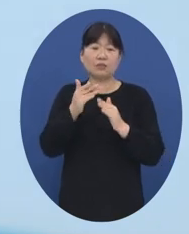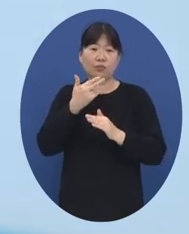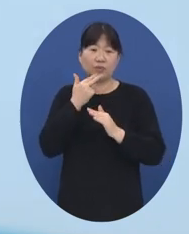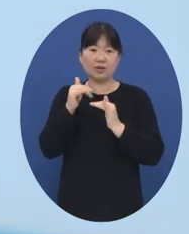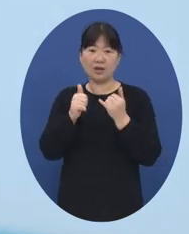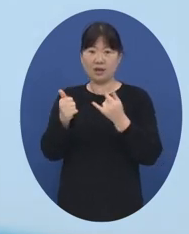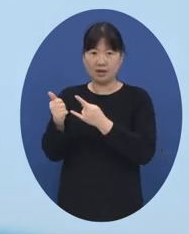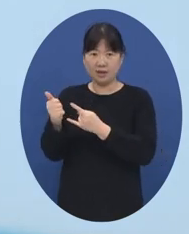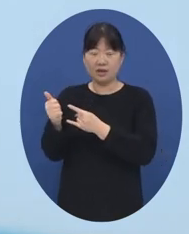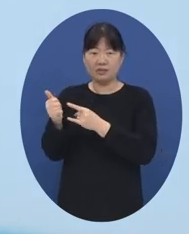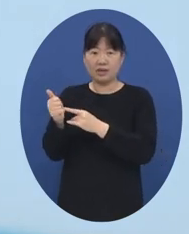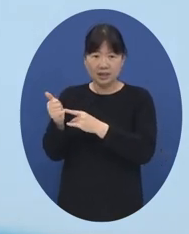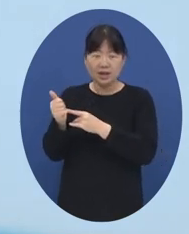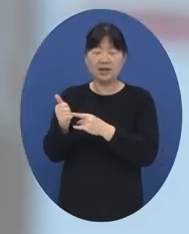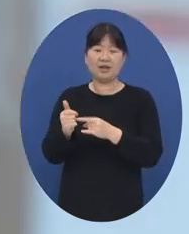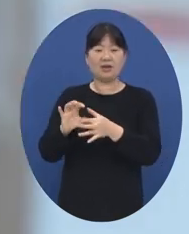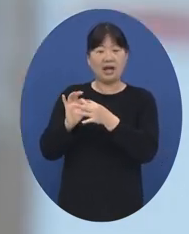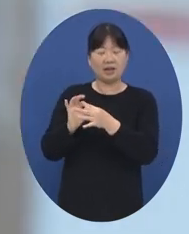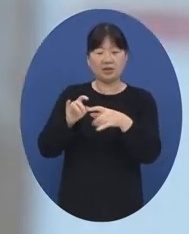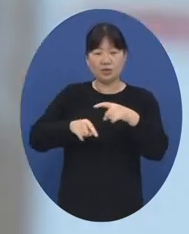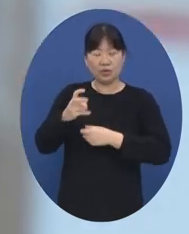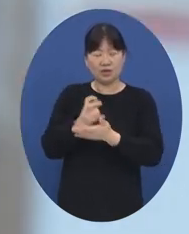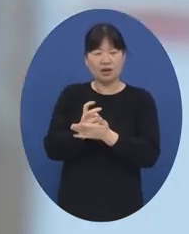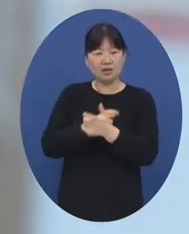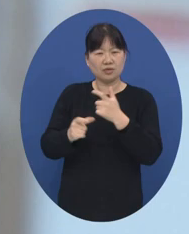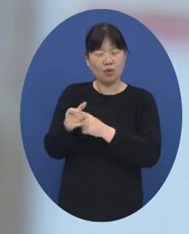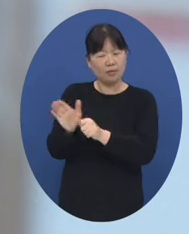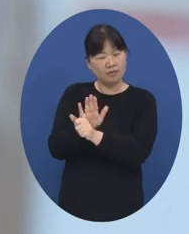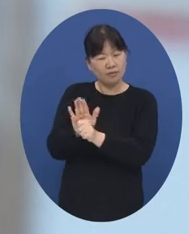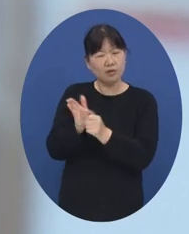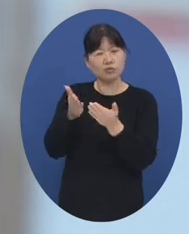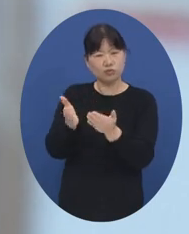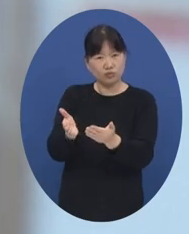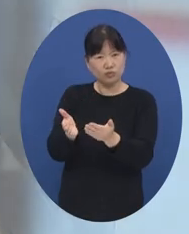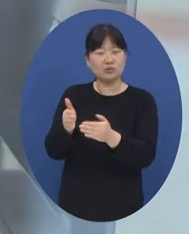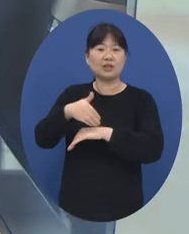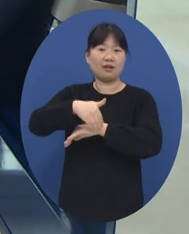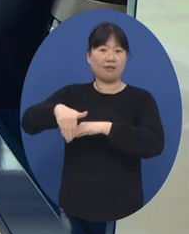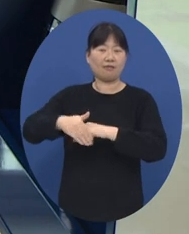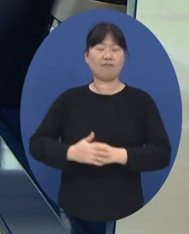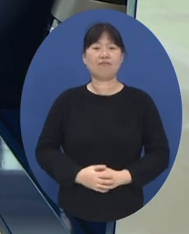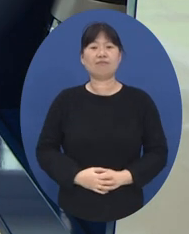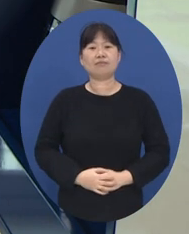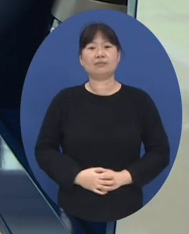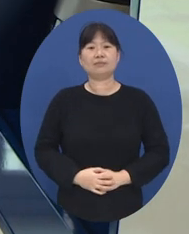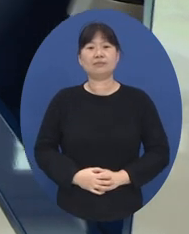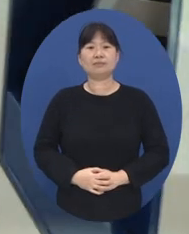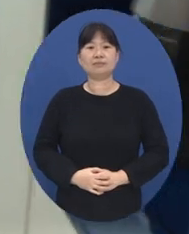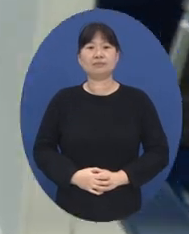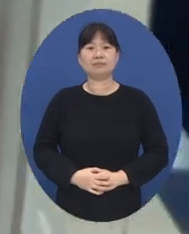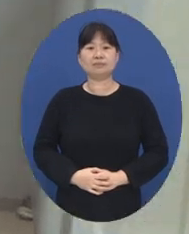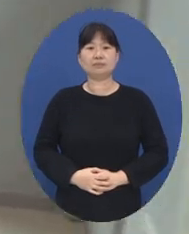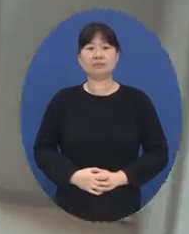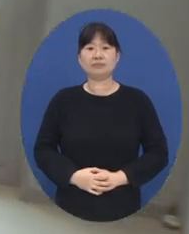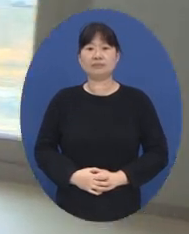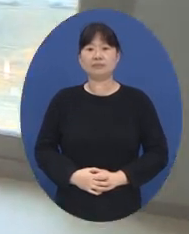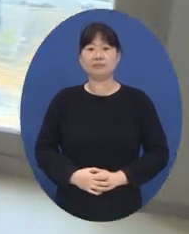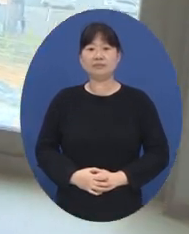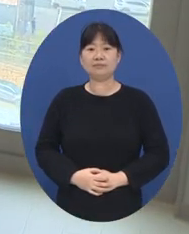위한 관련 정책을 강화하겠다는 게 경기도의 방침입니다. 경기지TV 최지연입니다.